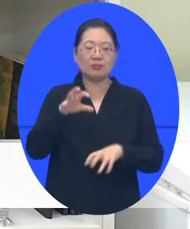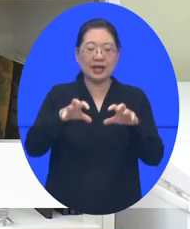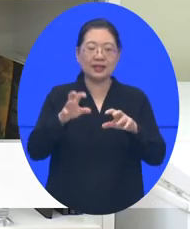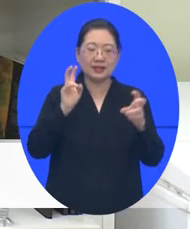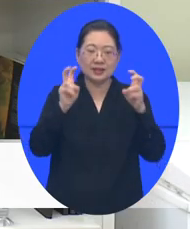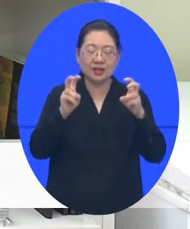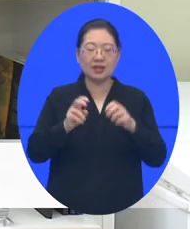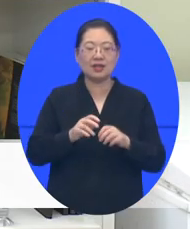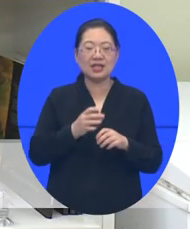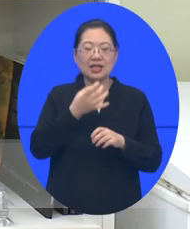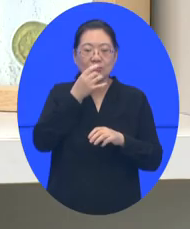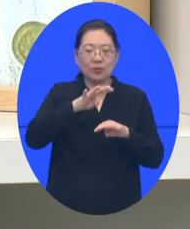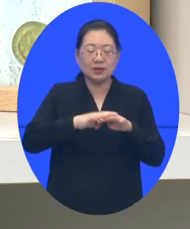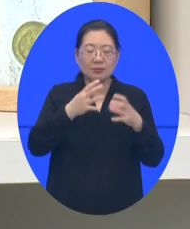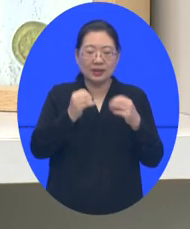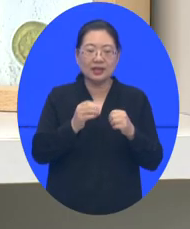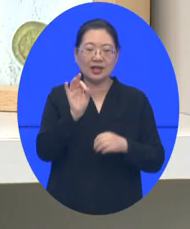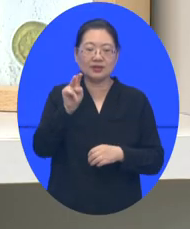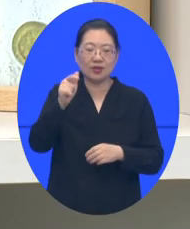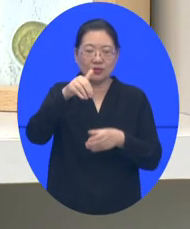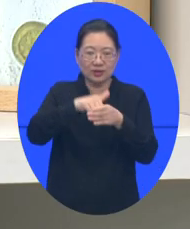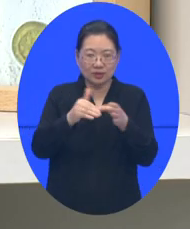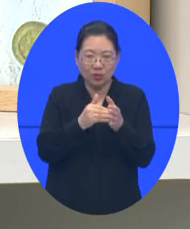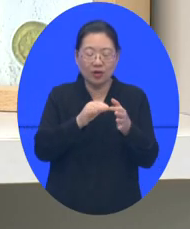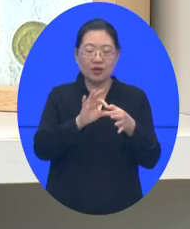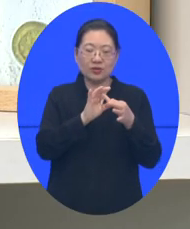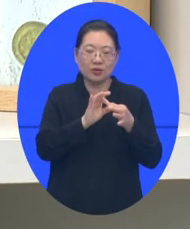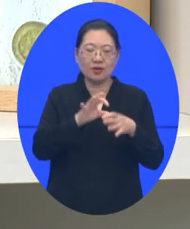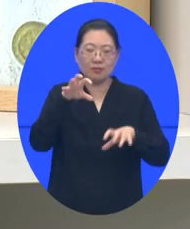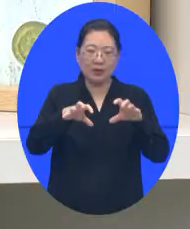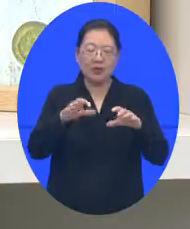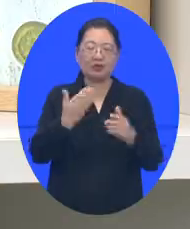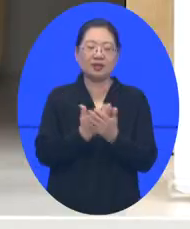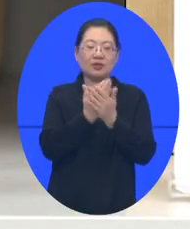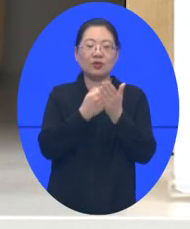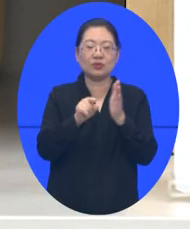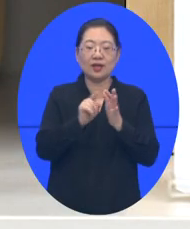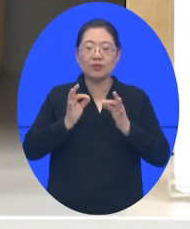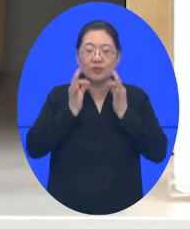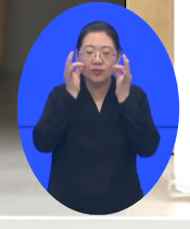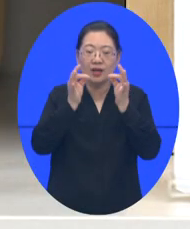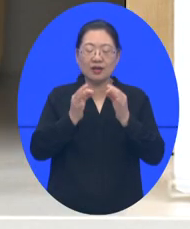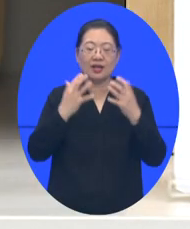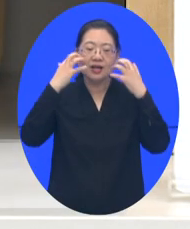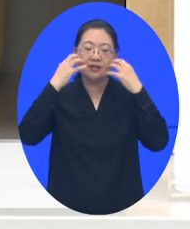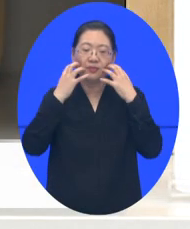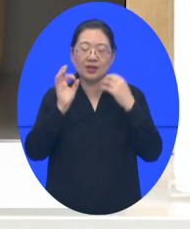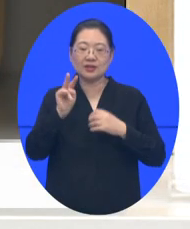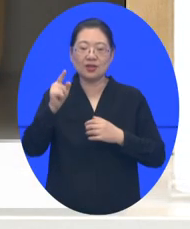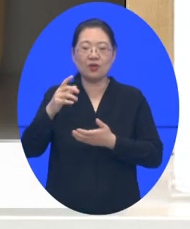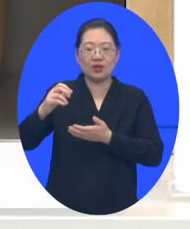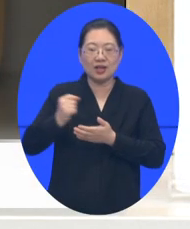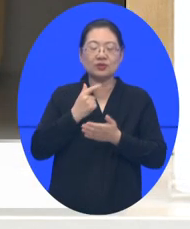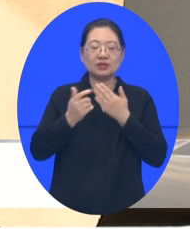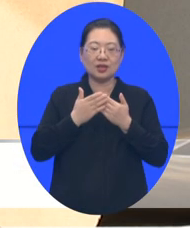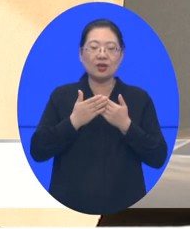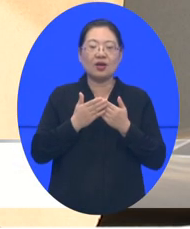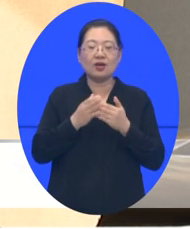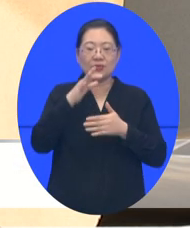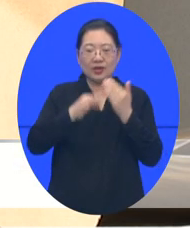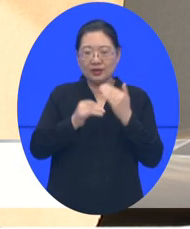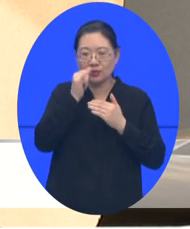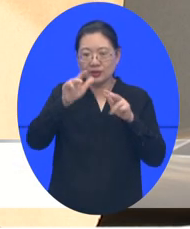기업. 논이 많은 지역 특성을 살려 연을 심고 이를 통한 마을 활성화에 나섰습니다. 여름엔 연으로